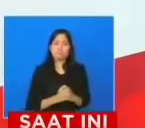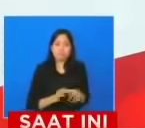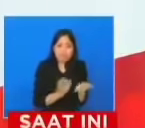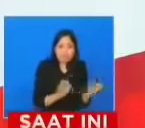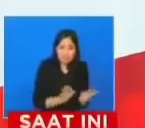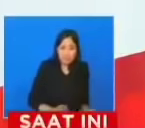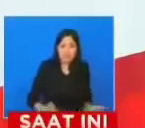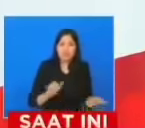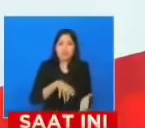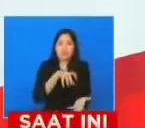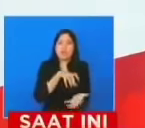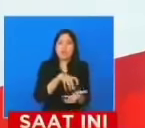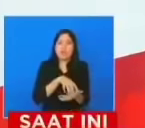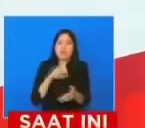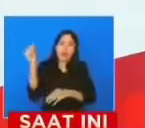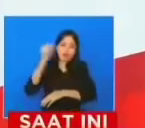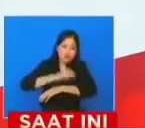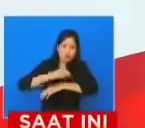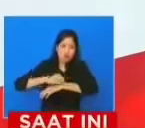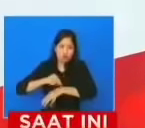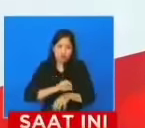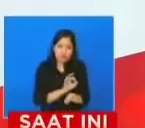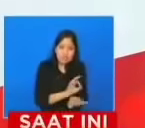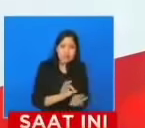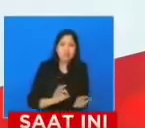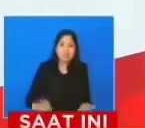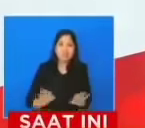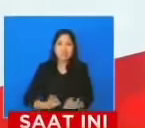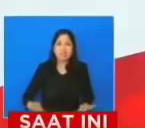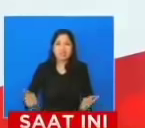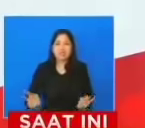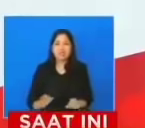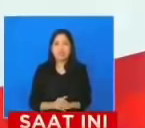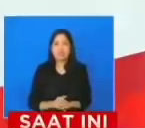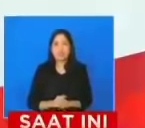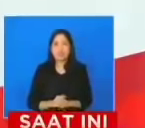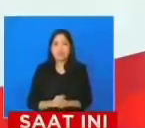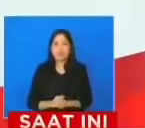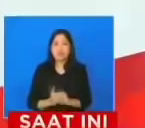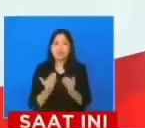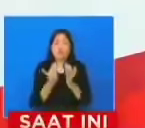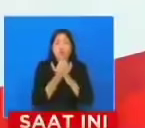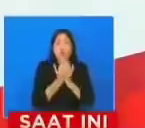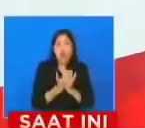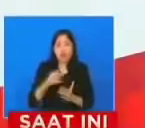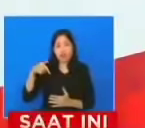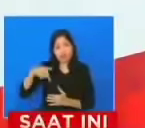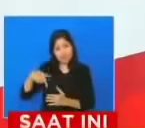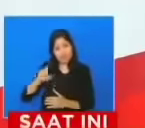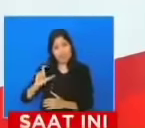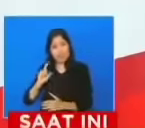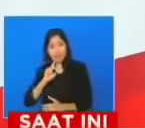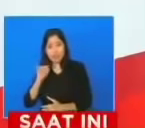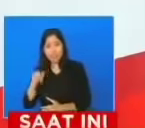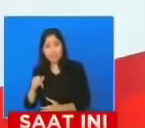nyamuk, ini menjadi sesuatu yang penting. Mudah-mudahan